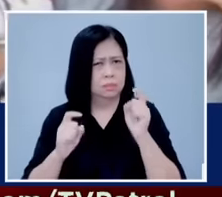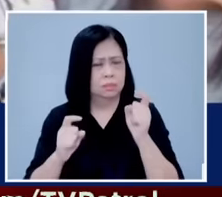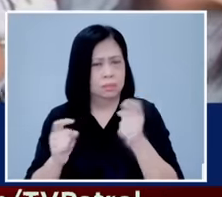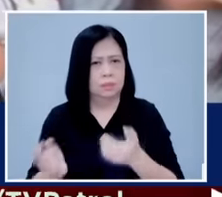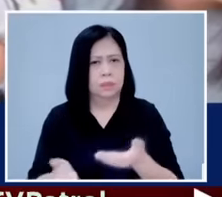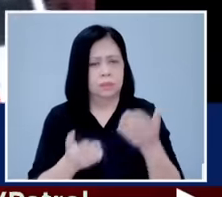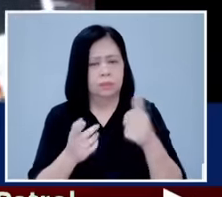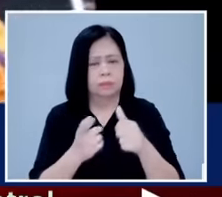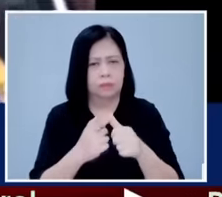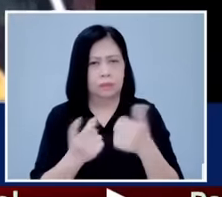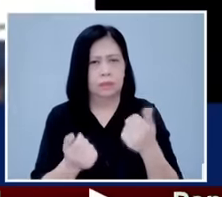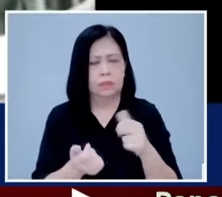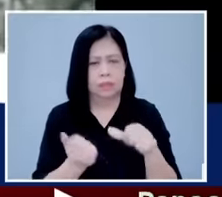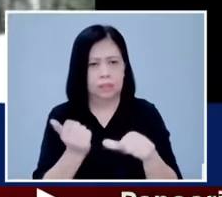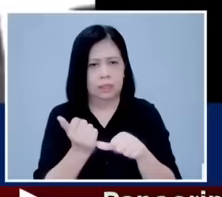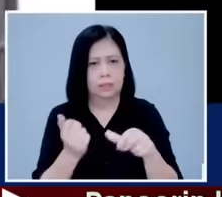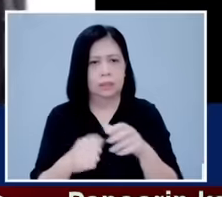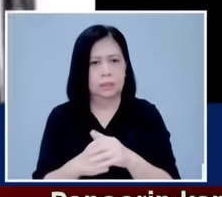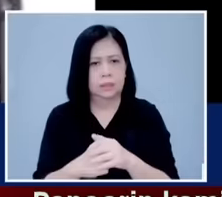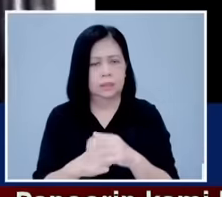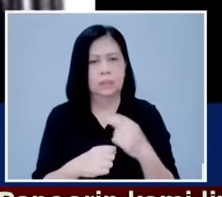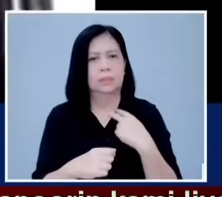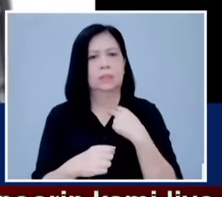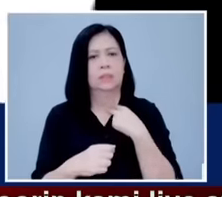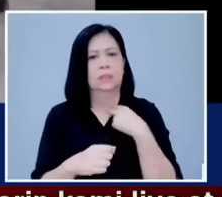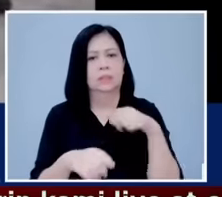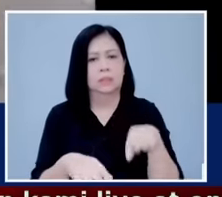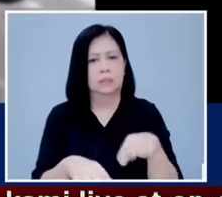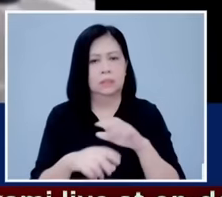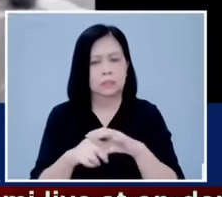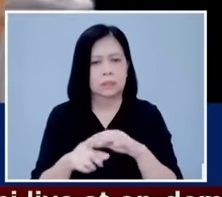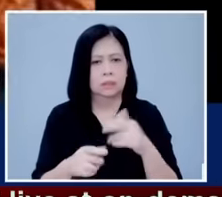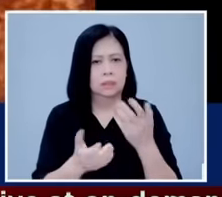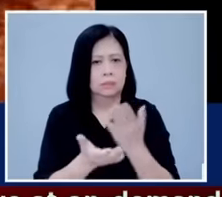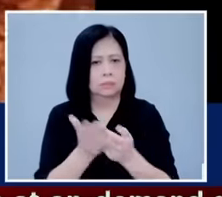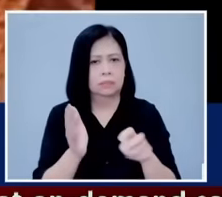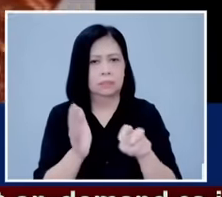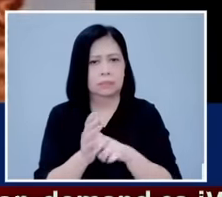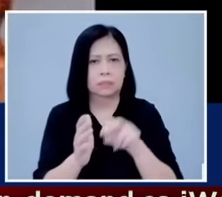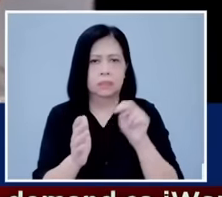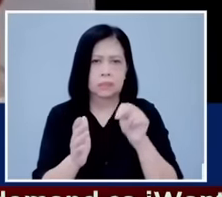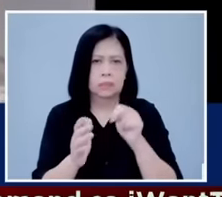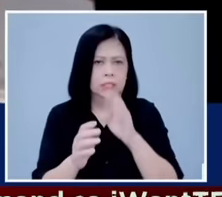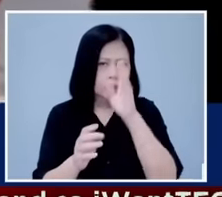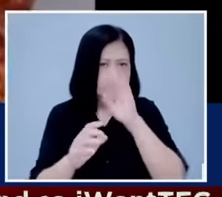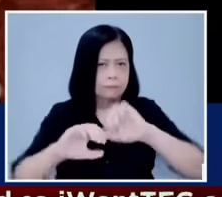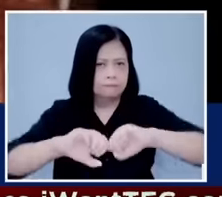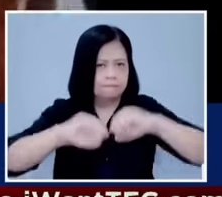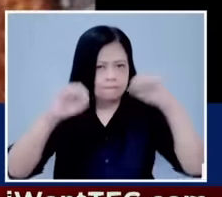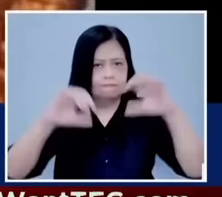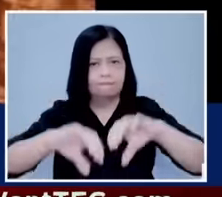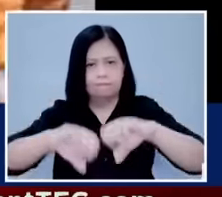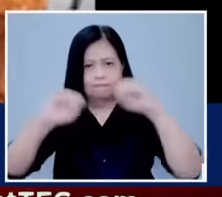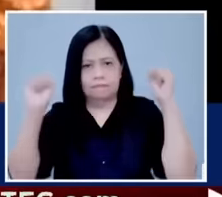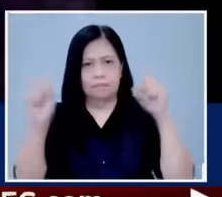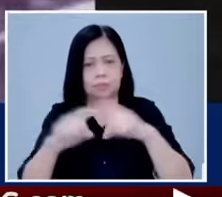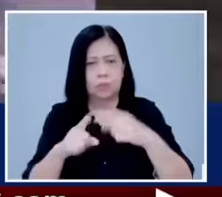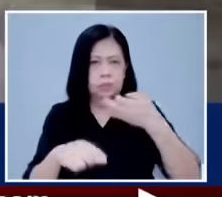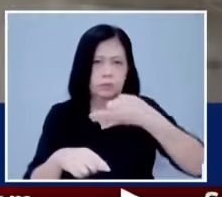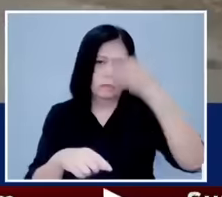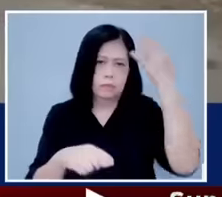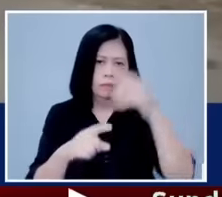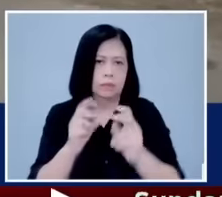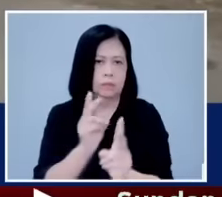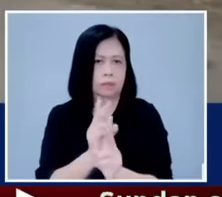ng paunang lunas. Natrapa sa loob ng sasakyan ng ilang pasahero kaya kinailangan pang sirain ng mga rescuer ang harapan ng